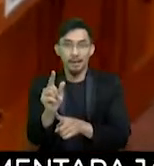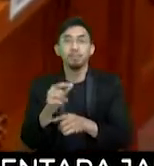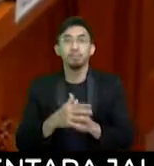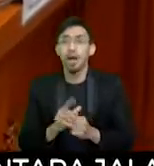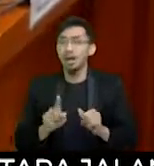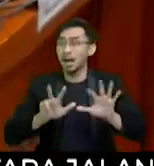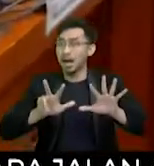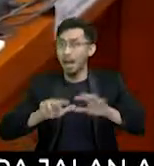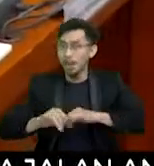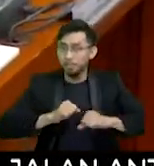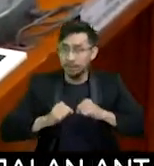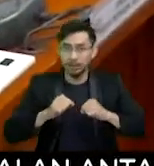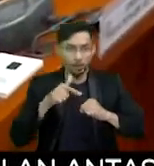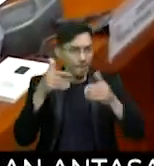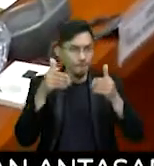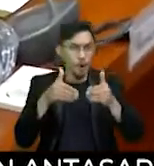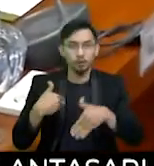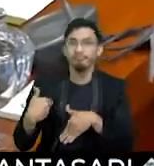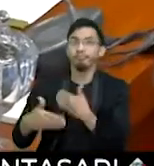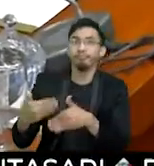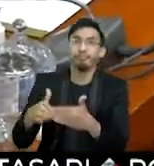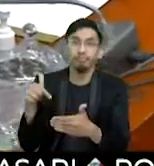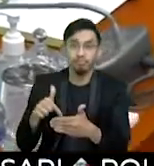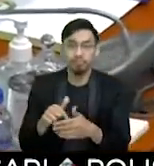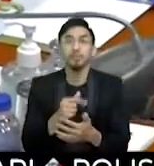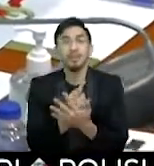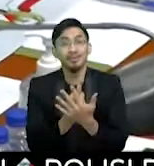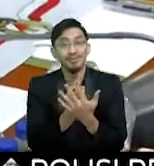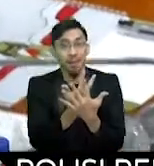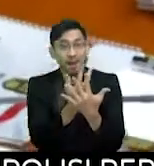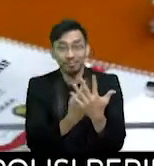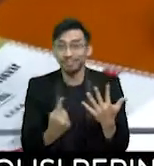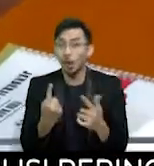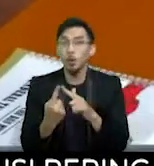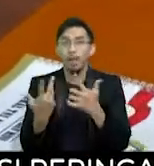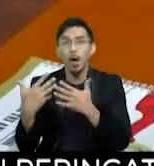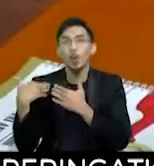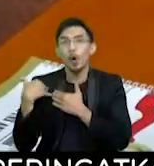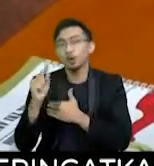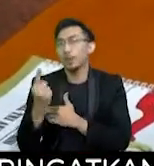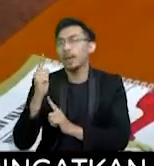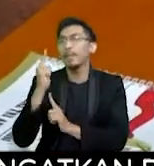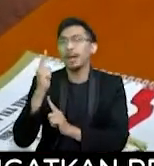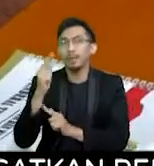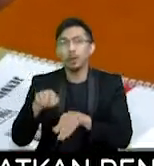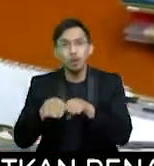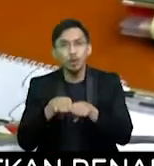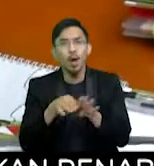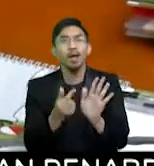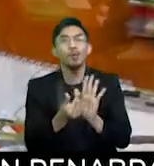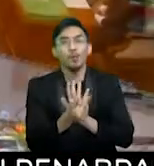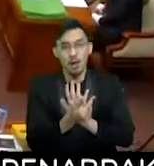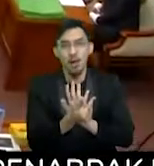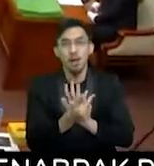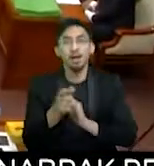DPR terdapat delapan misi menjadi fokus implementasi Andhika salah satunya adalah mengembalikan tugas utama TNI sesuai